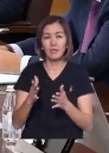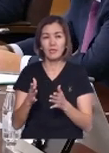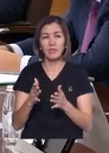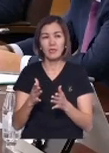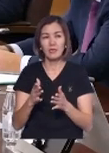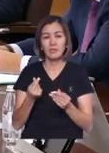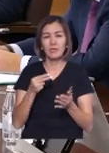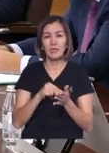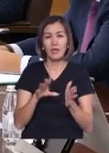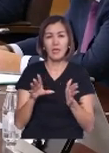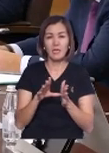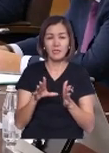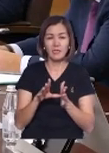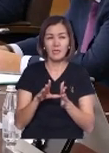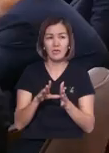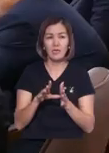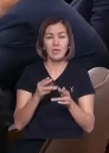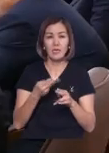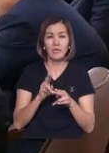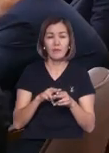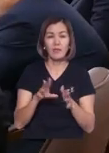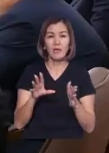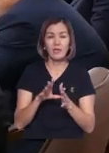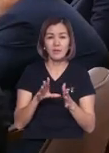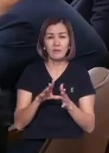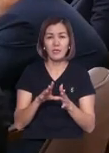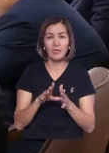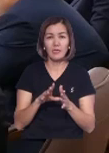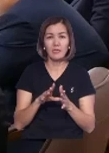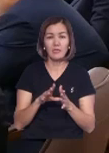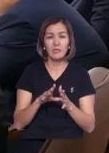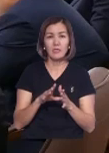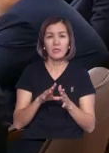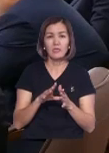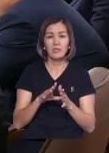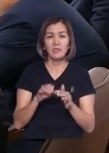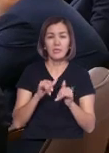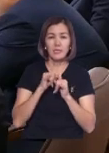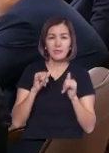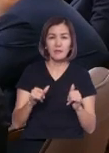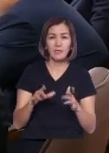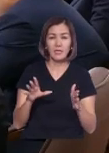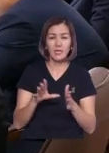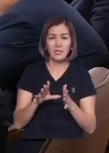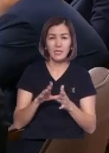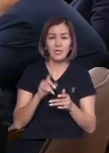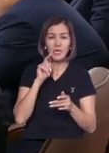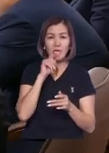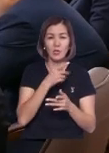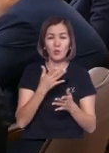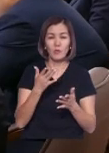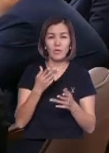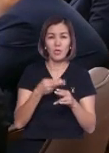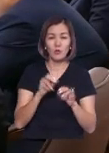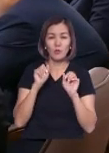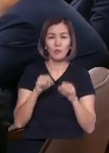предсказуемые тарифы на электроэнергию. Именно атомная энергетика должна стать основой для развития энергоемкой экономики, которая